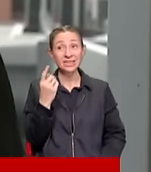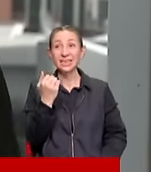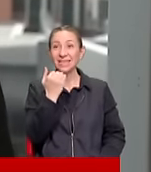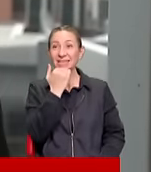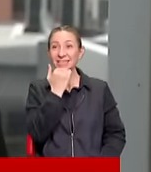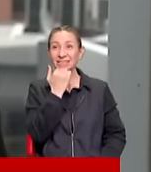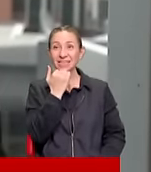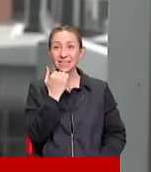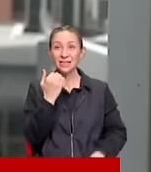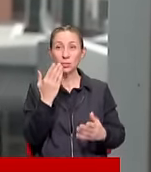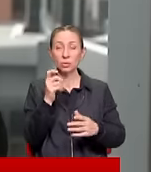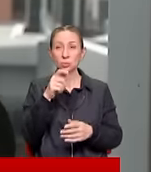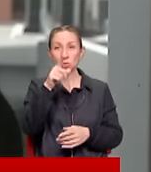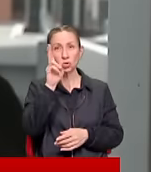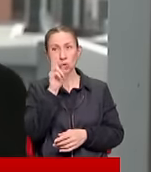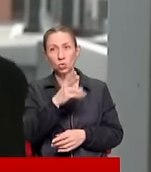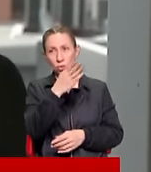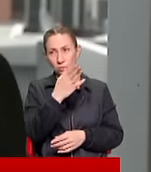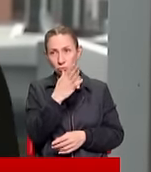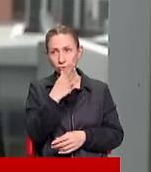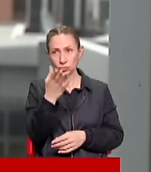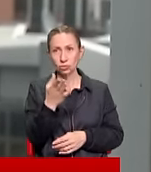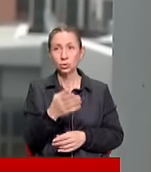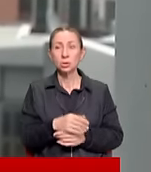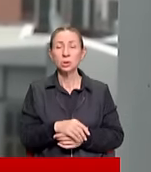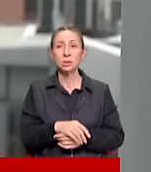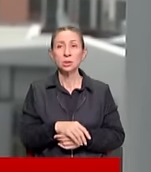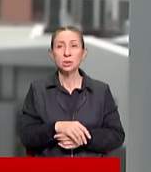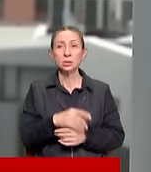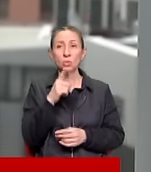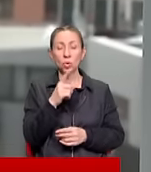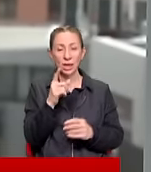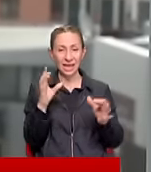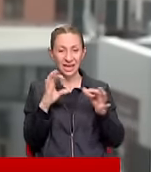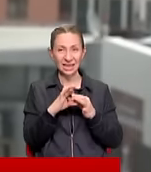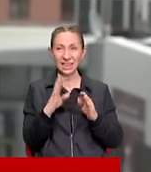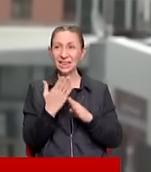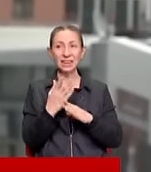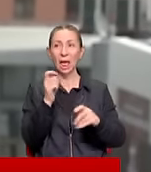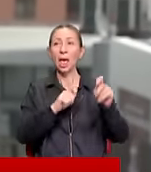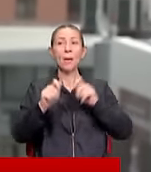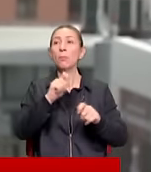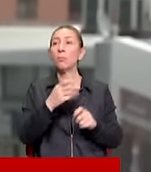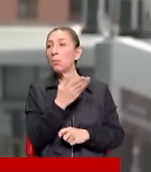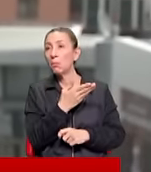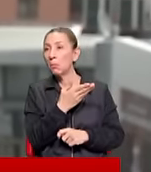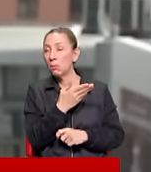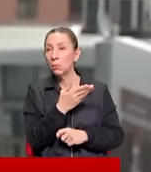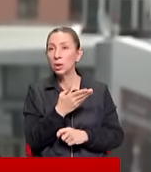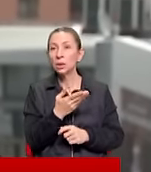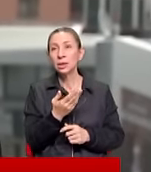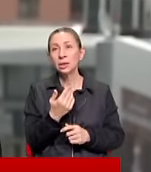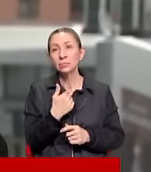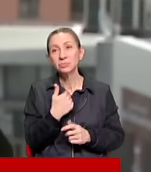geçici kabulünü yapmışlar. Burada görünüyor biliyorsunuz işte evet. Kulenin. Şimdi ona ilişkin neden yaptınız diyorum. Ya işte